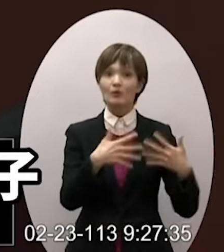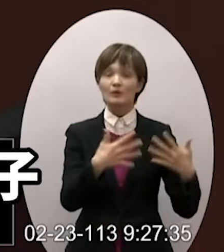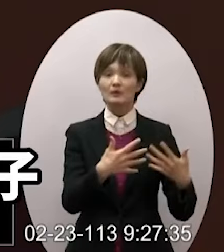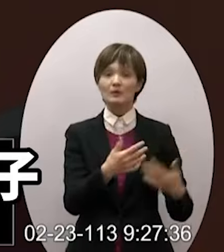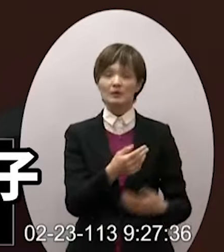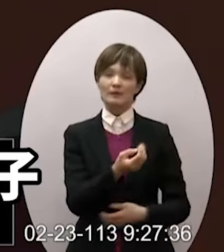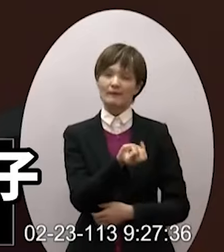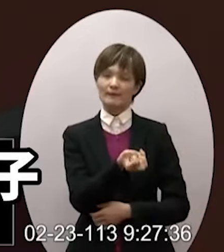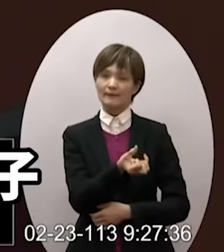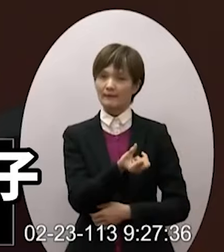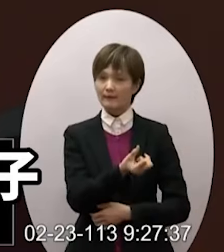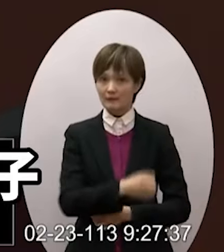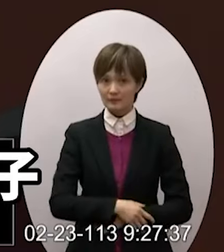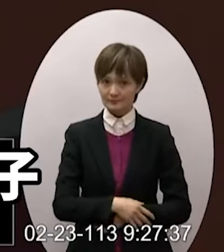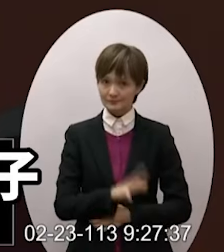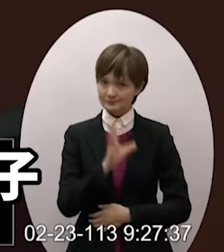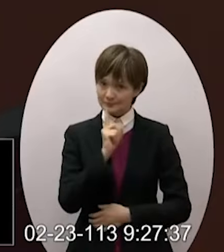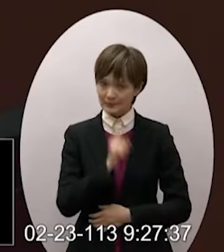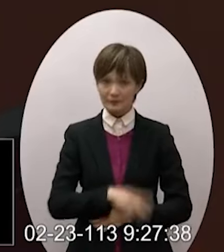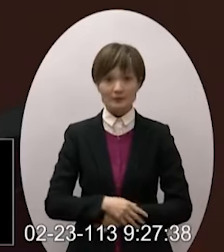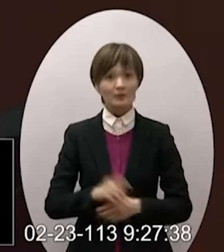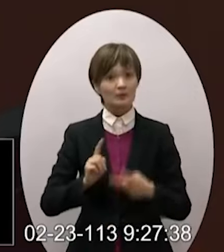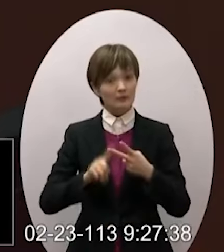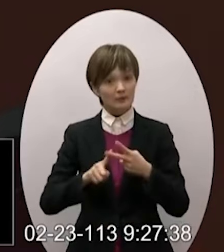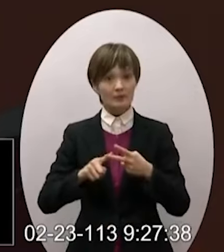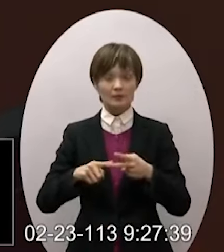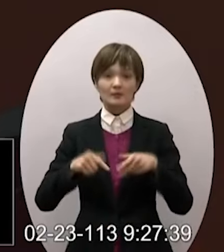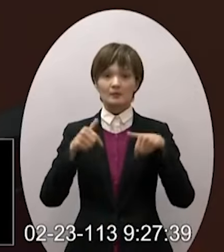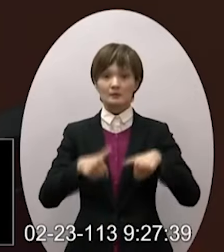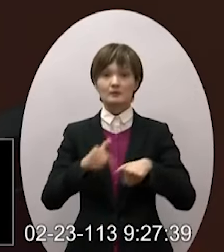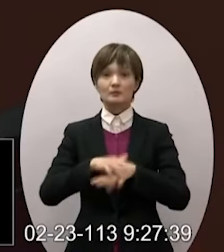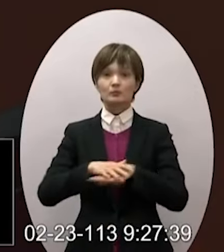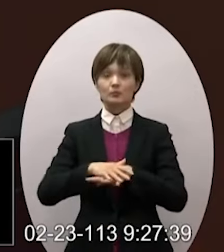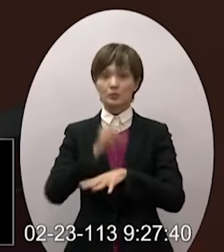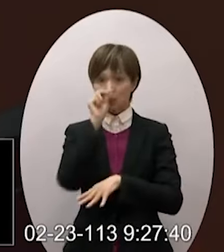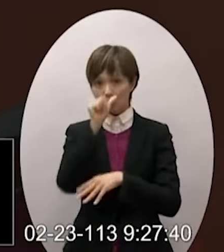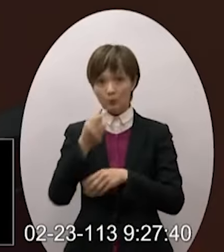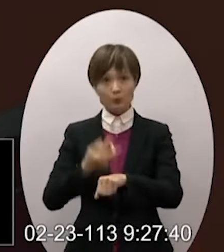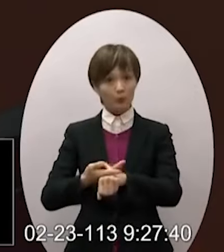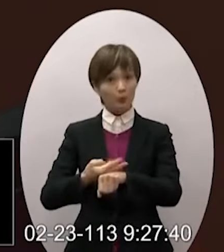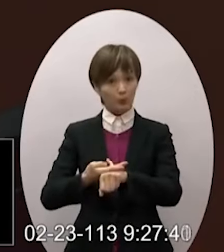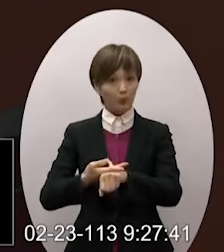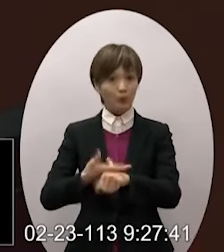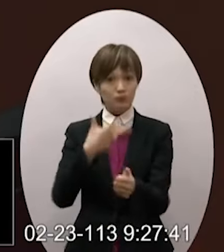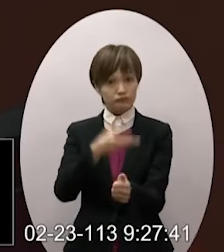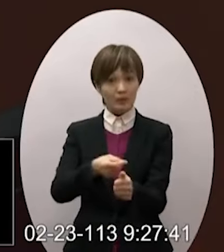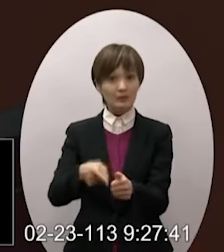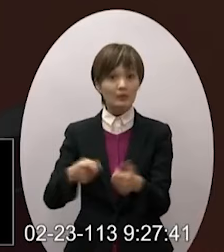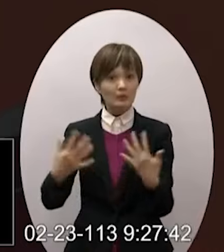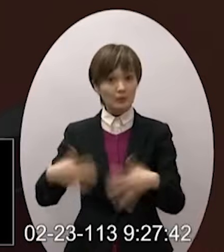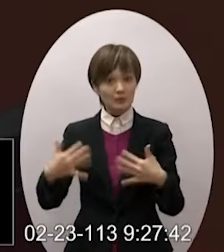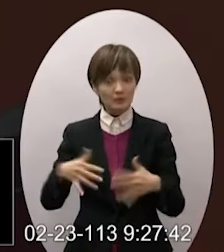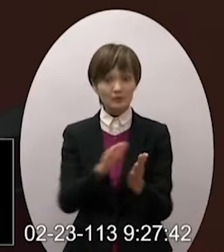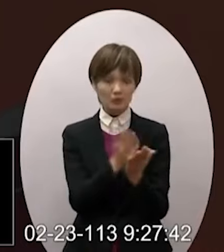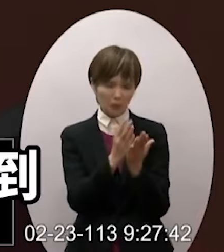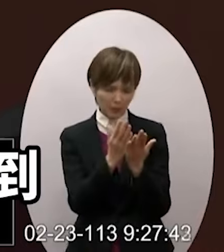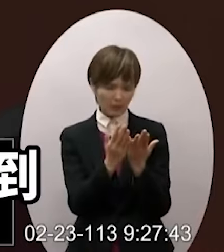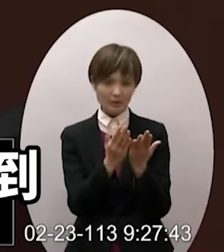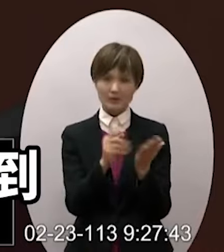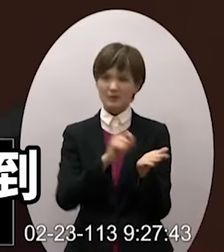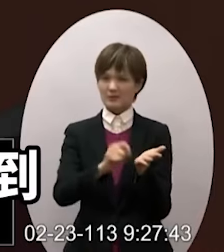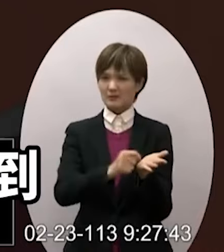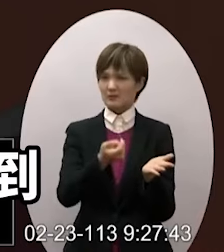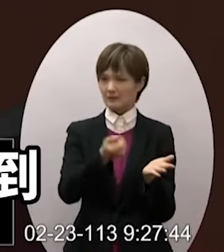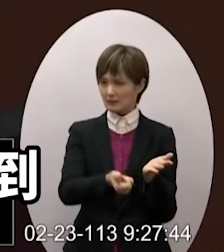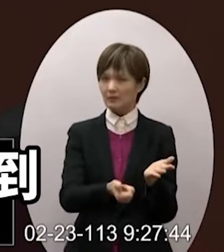心的西部特罗的案子，只有1页半啊，9页里面吹嘘完之后，只有1页半在讲西部特罗，里面